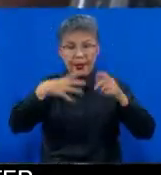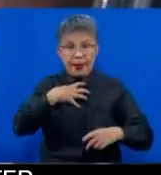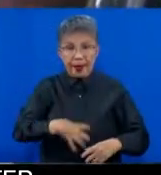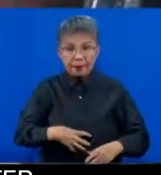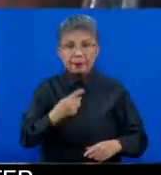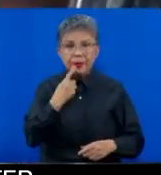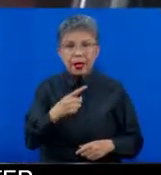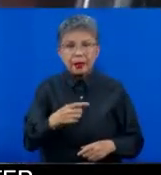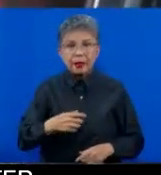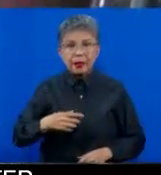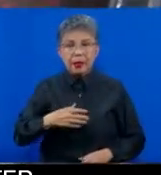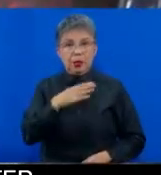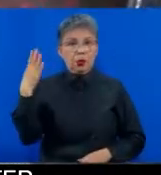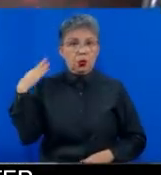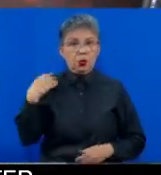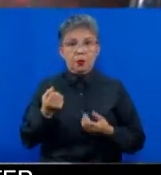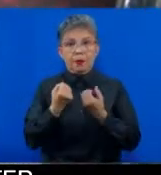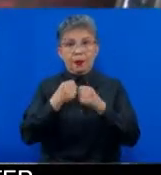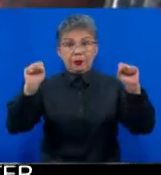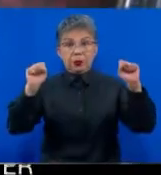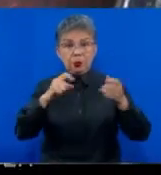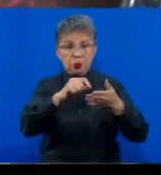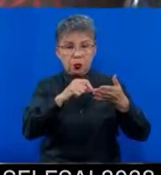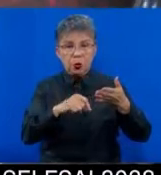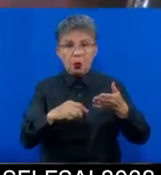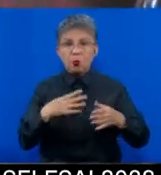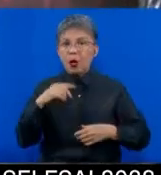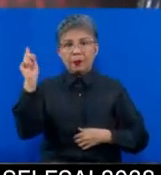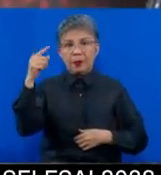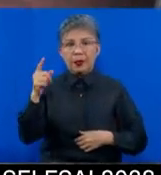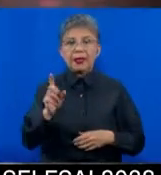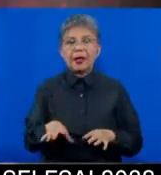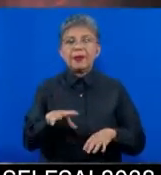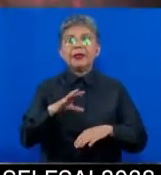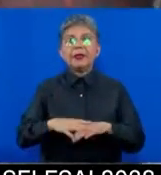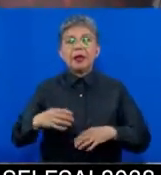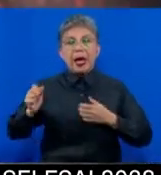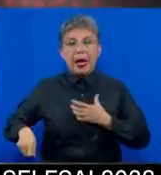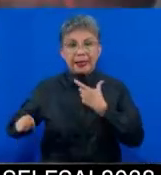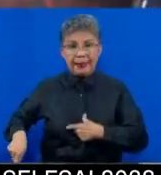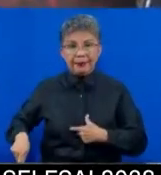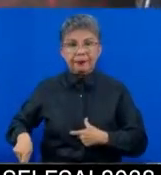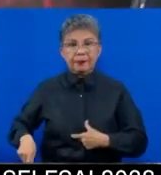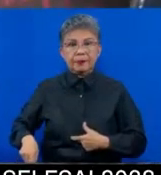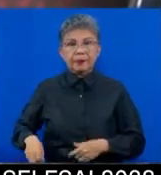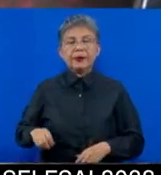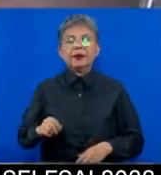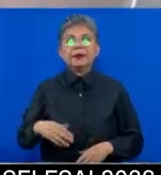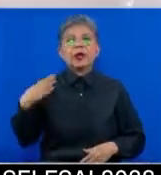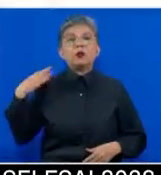menyatakan kewenangan pemberian bebas bersyarat bukan dalam ranah pemerintah, melainkan di tangan hakim yang memutuskannya.